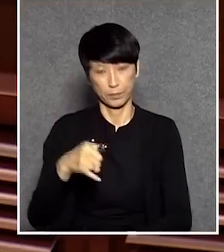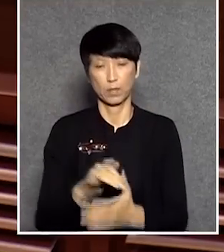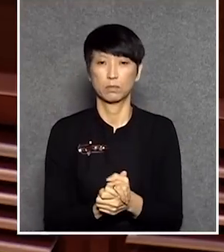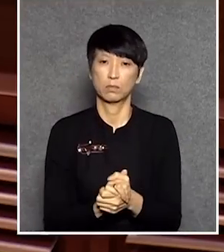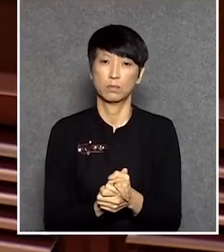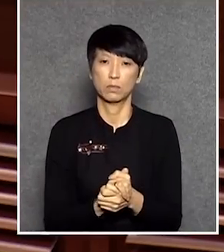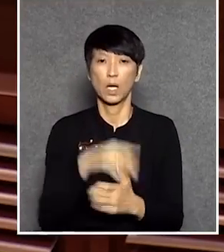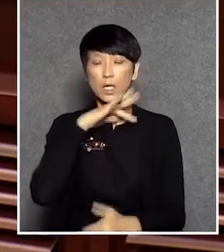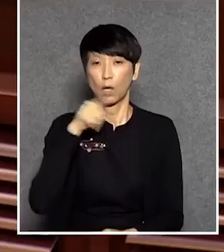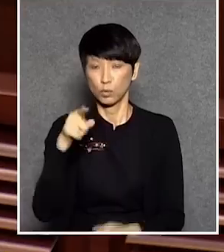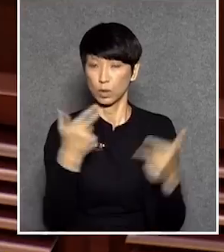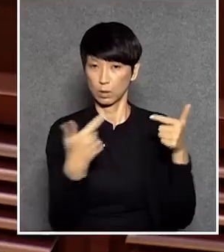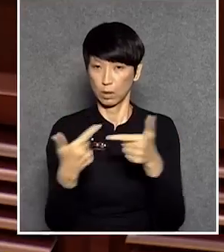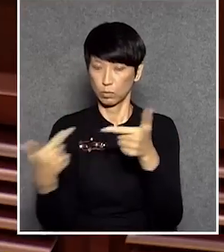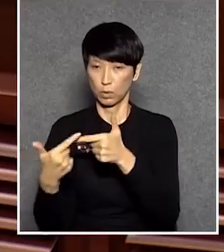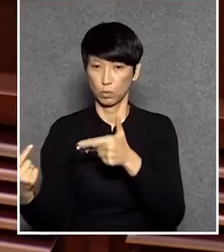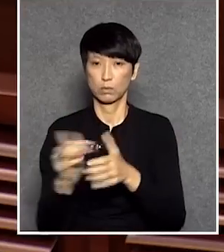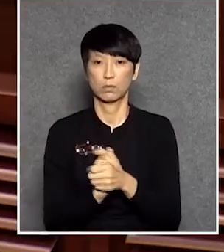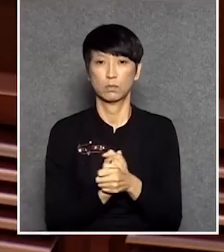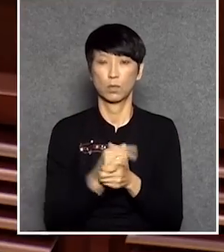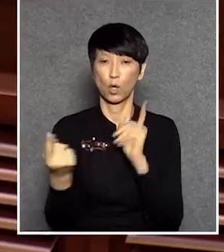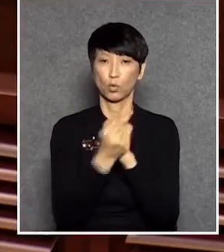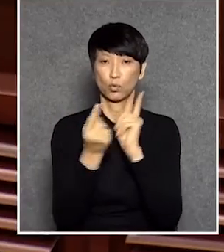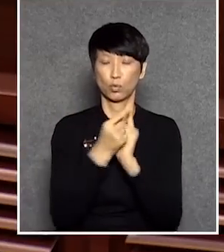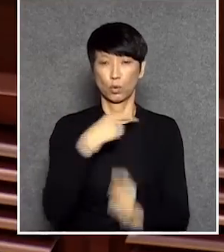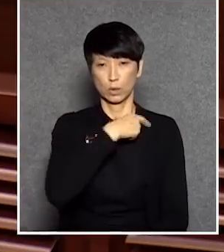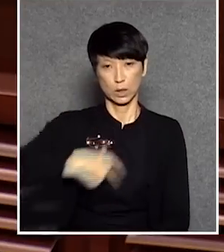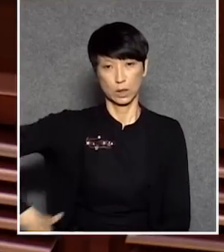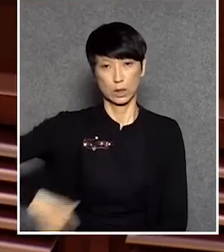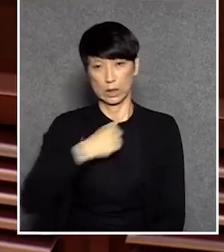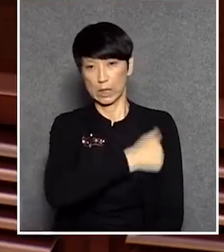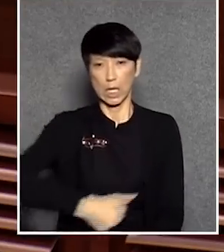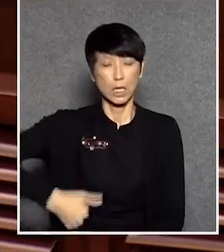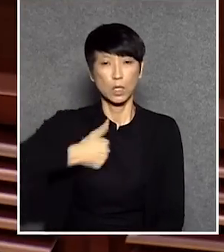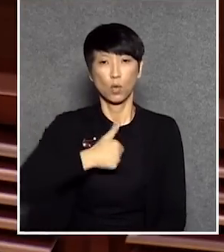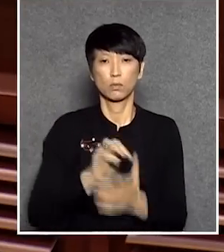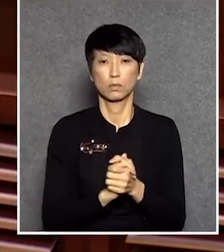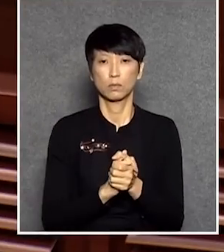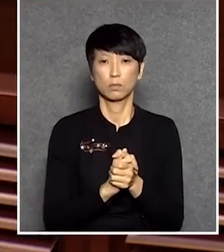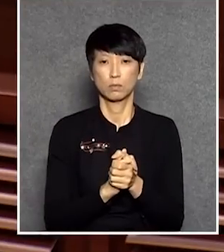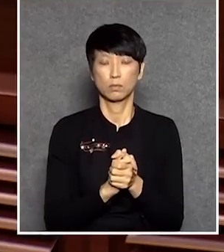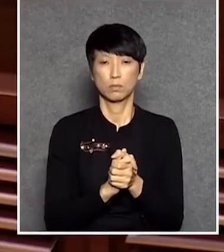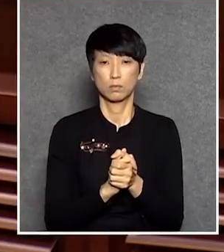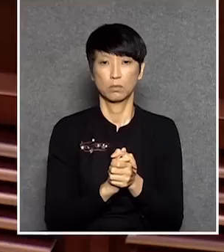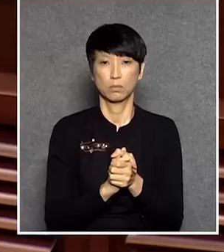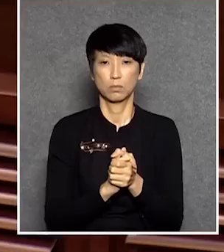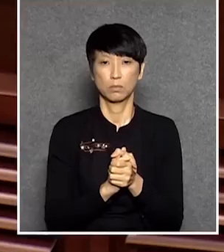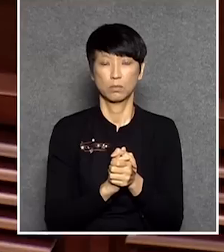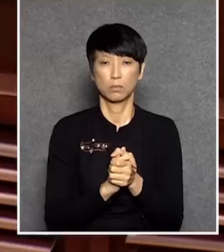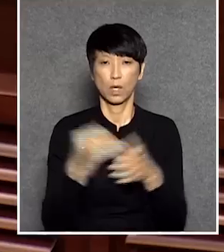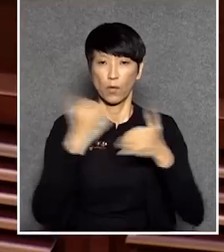如果咁樣樣嘅話咧，對我哋議員嘅健康，對我哋議會